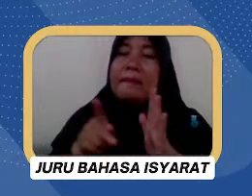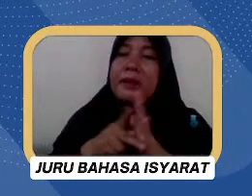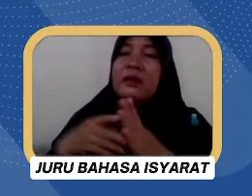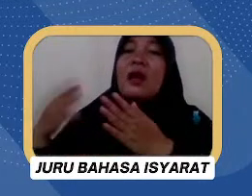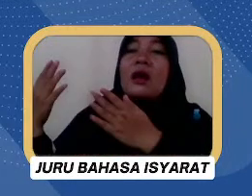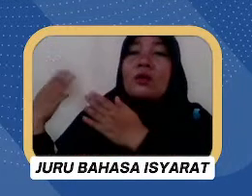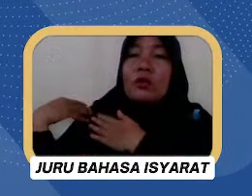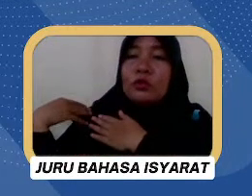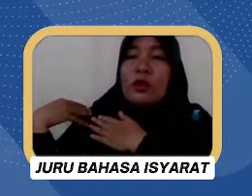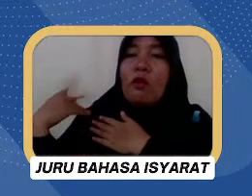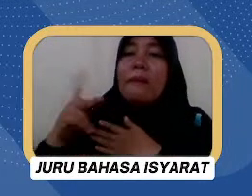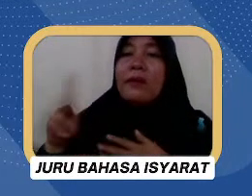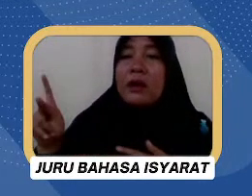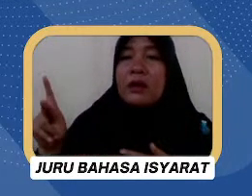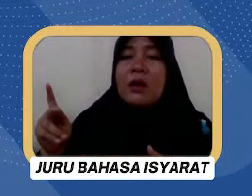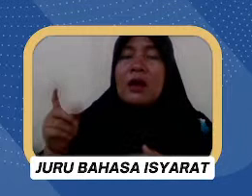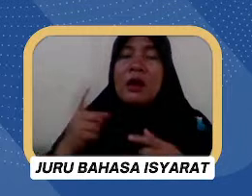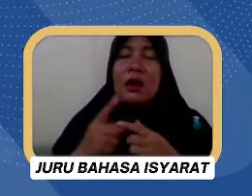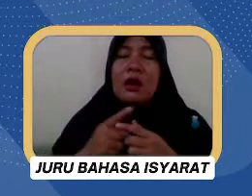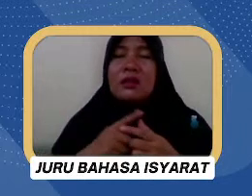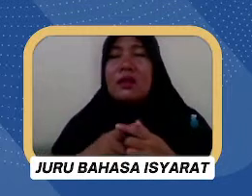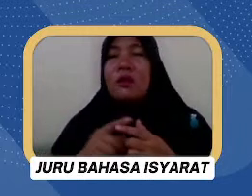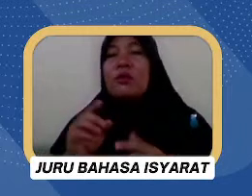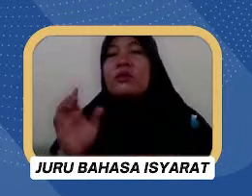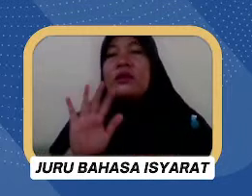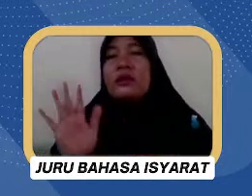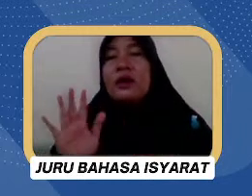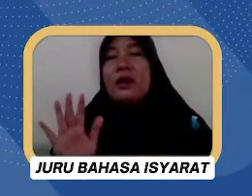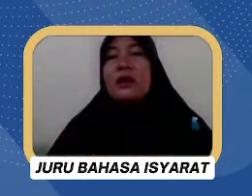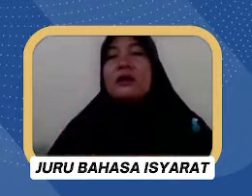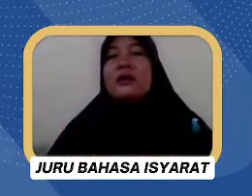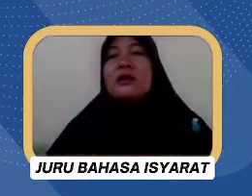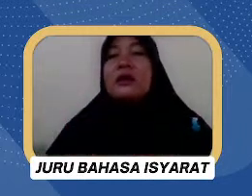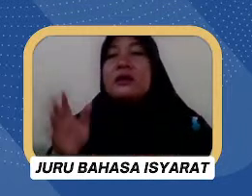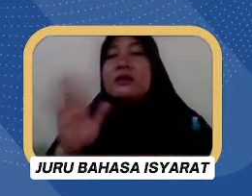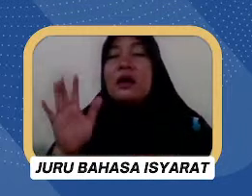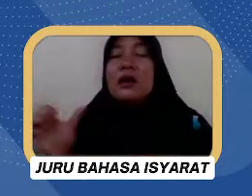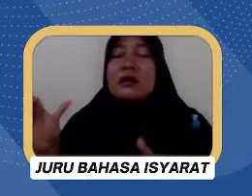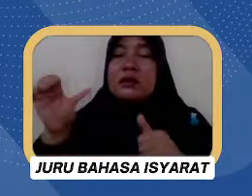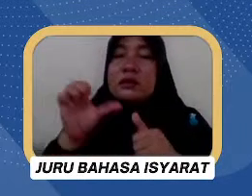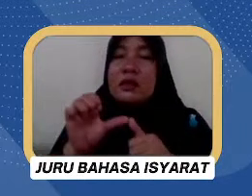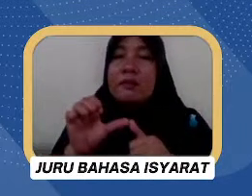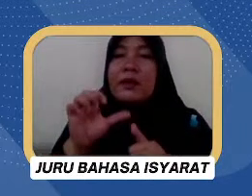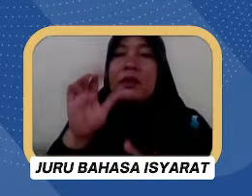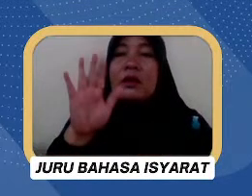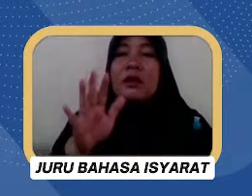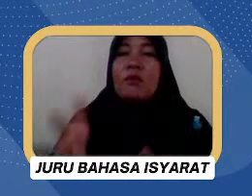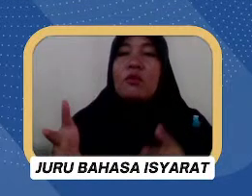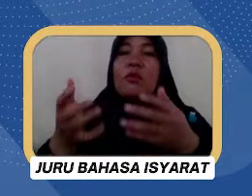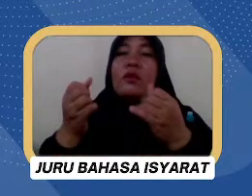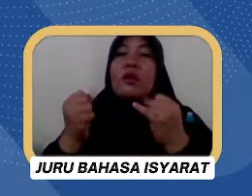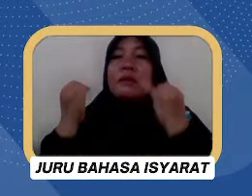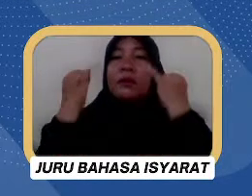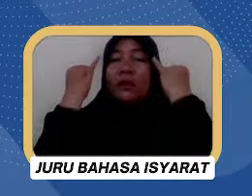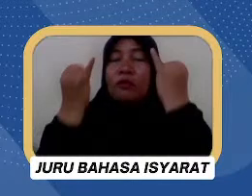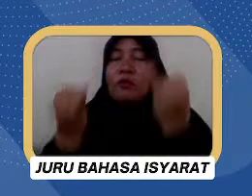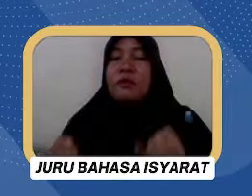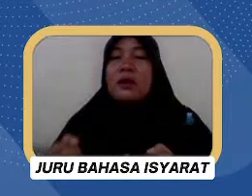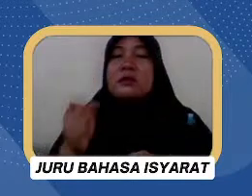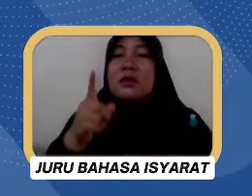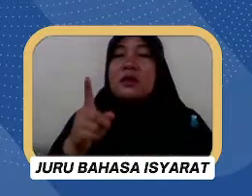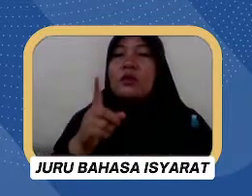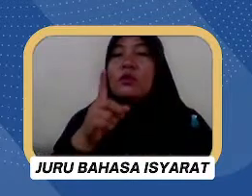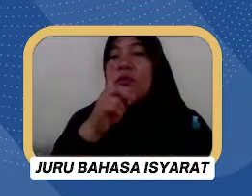yang baik, sehingga adab kita sebagai orang timur tentunya tetap menjadi